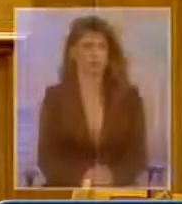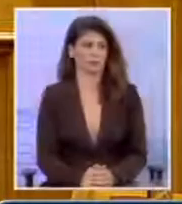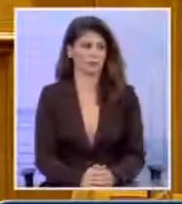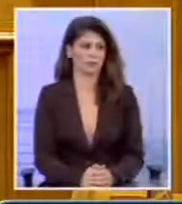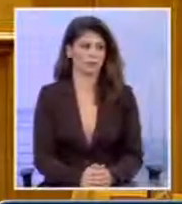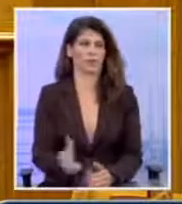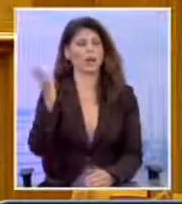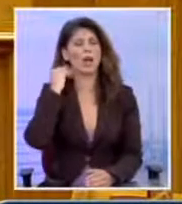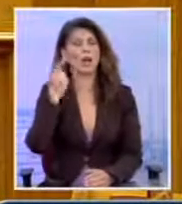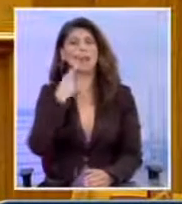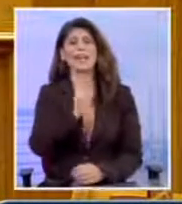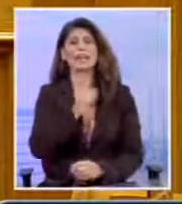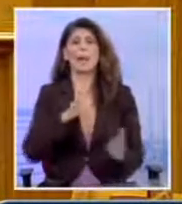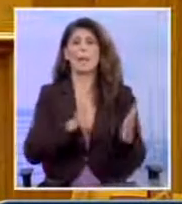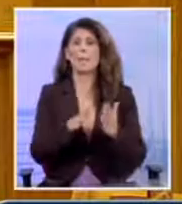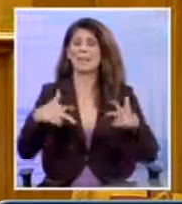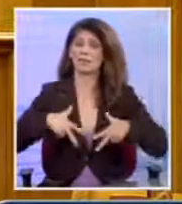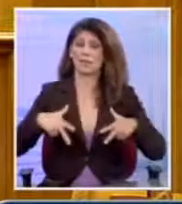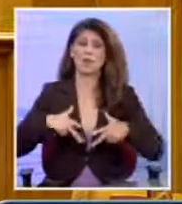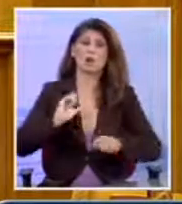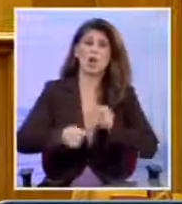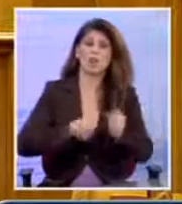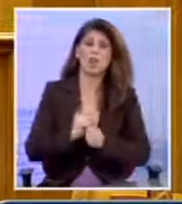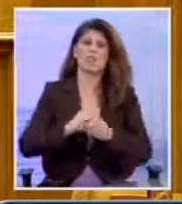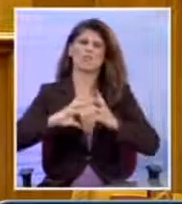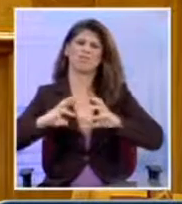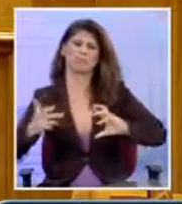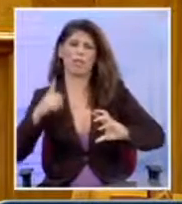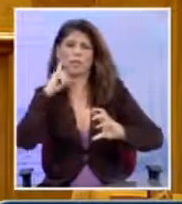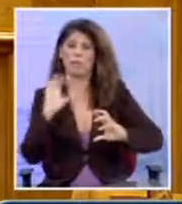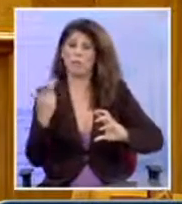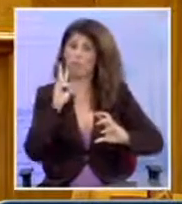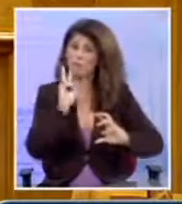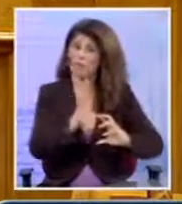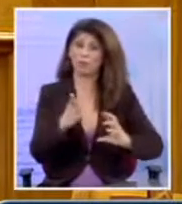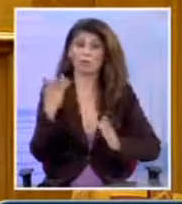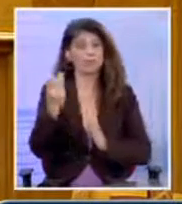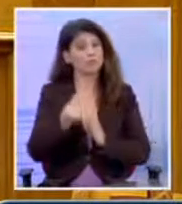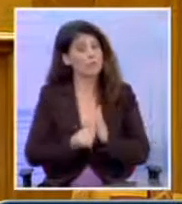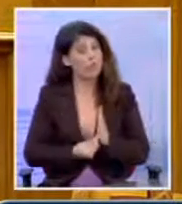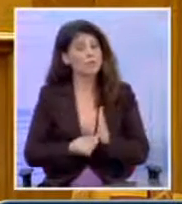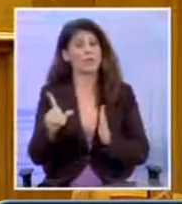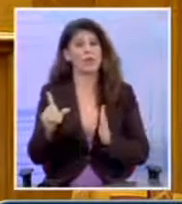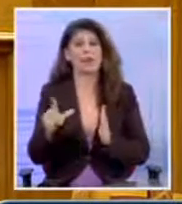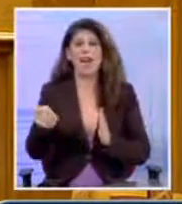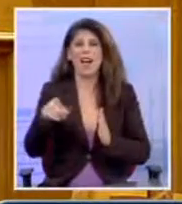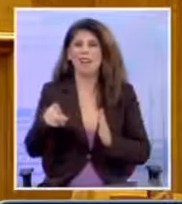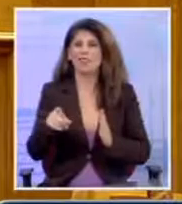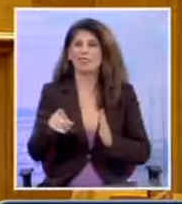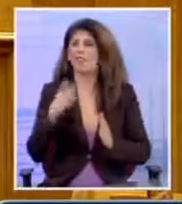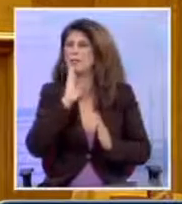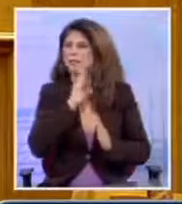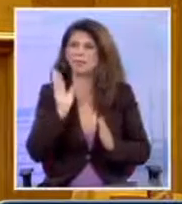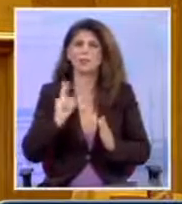κυβέρνηση, μια προσπάθεια παραποίησης δεδομένων, και επειδή βλέπω ότι πολλές φορές τα non-paper που κυκλοφορούν